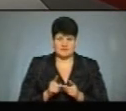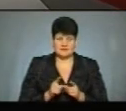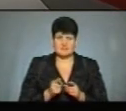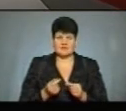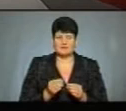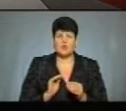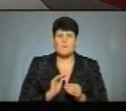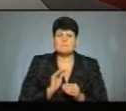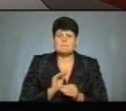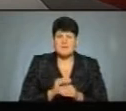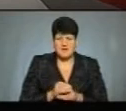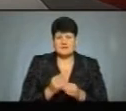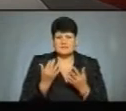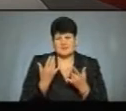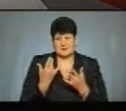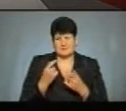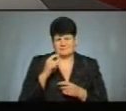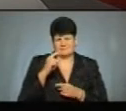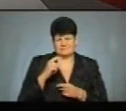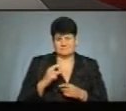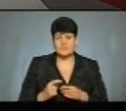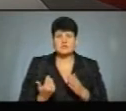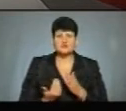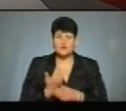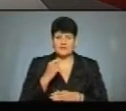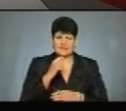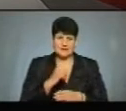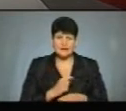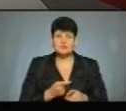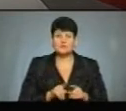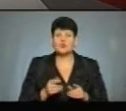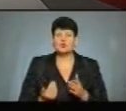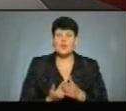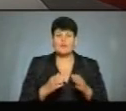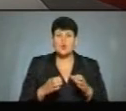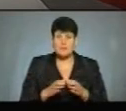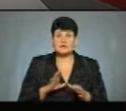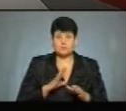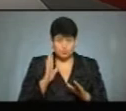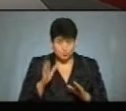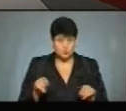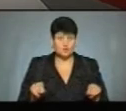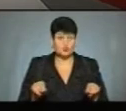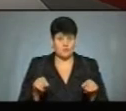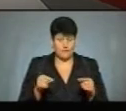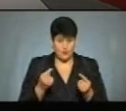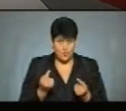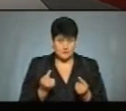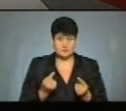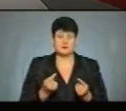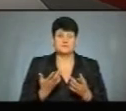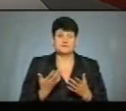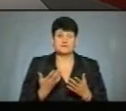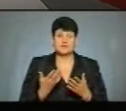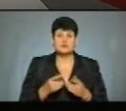декілька критеріїв додаткових. Ну, зокрема, один з нових критеріїв, щоб нові громади, які будуть створюватися, от формуються нові перспективні